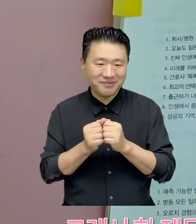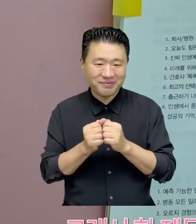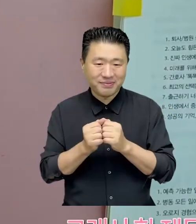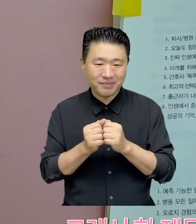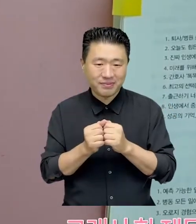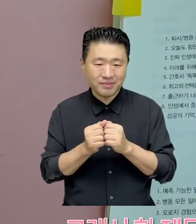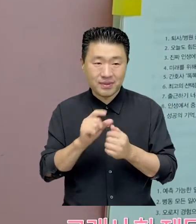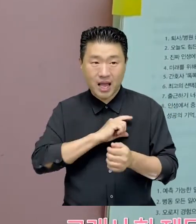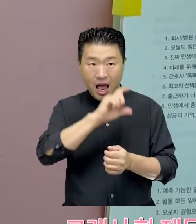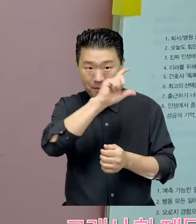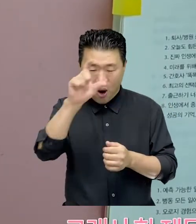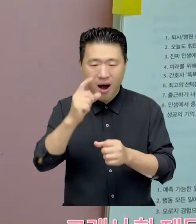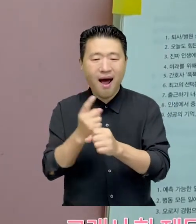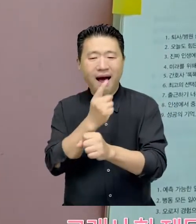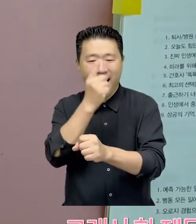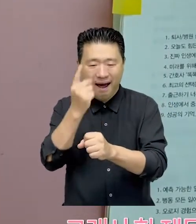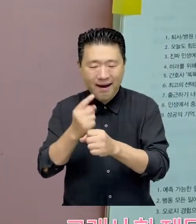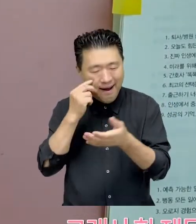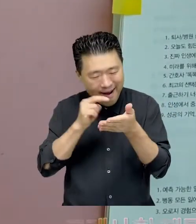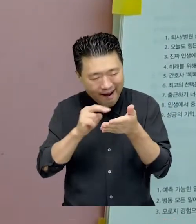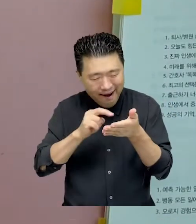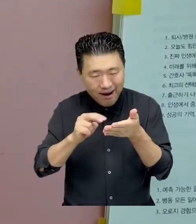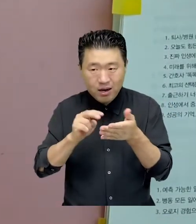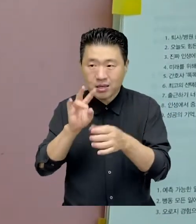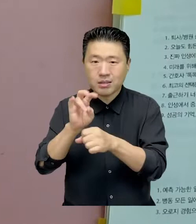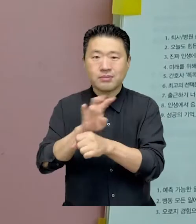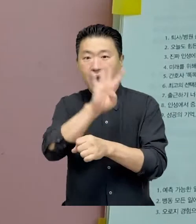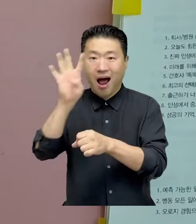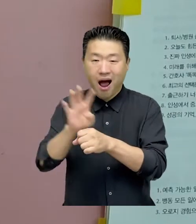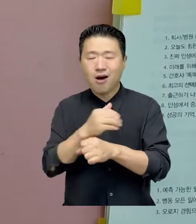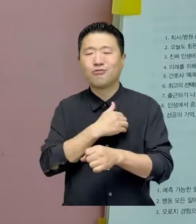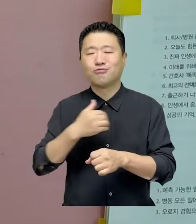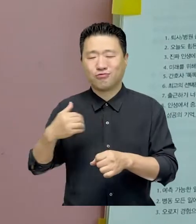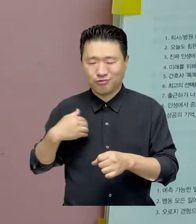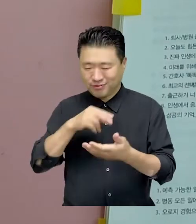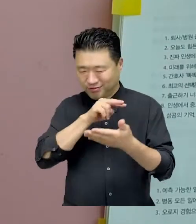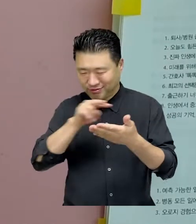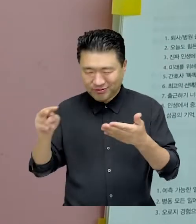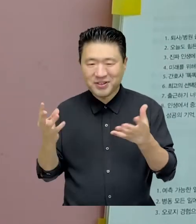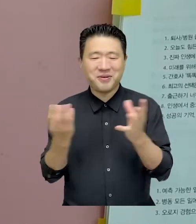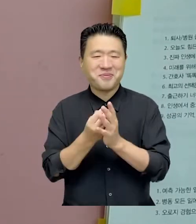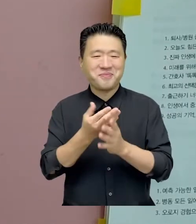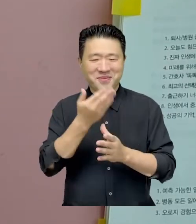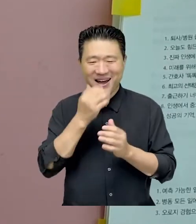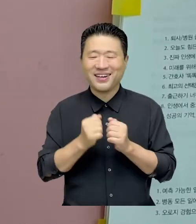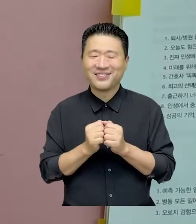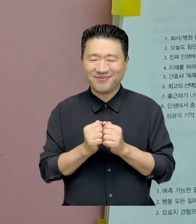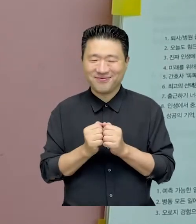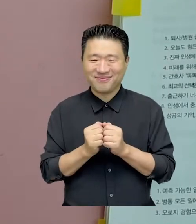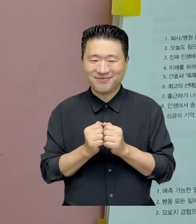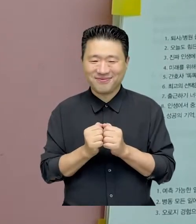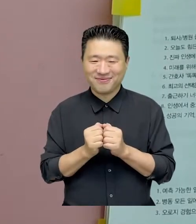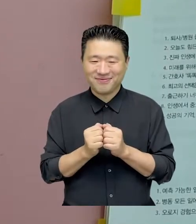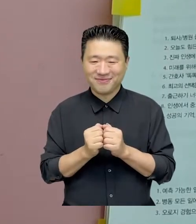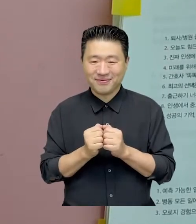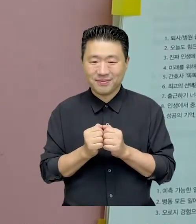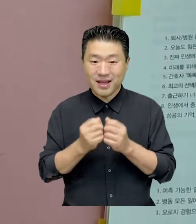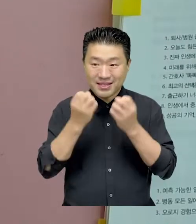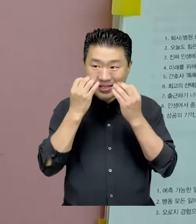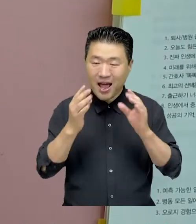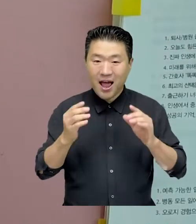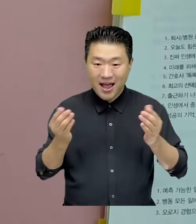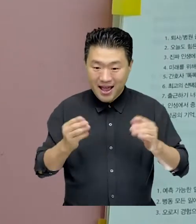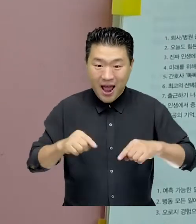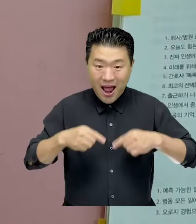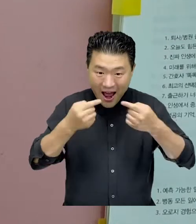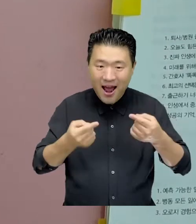했는데요. 그래서 한 제목당 1시간씩만 읽더라도 24시간이면 모두 다 읽으실 수 있다는 의미와